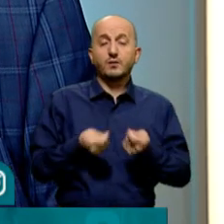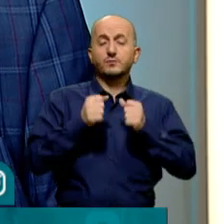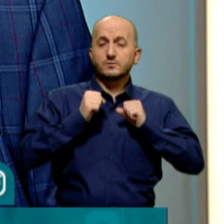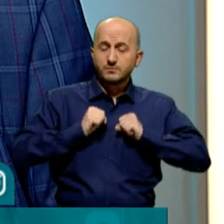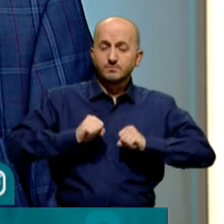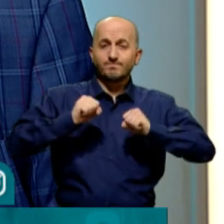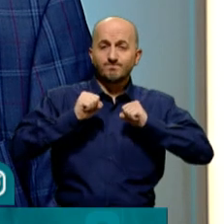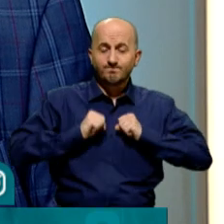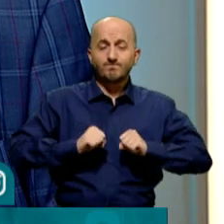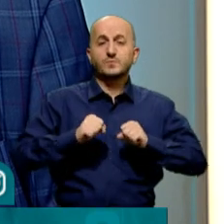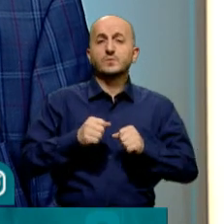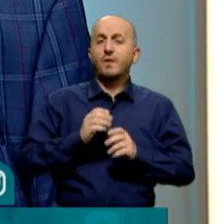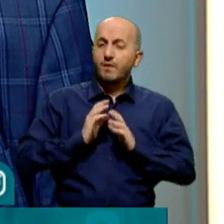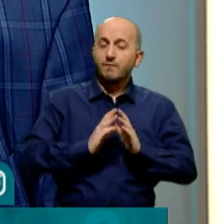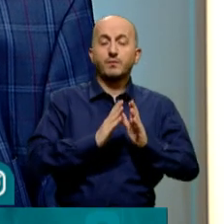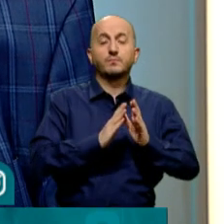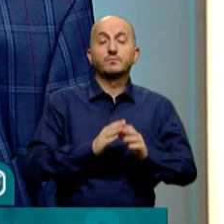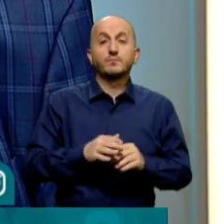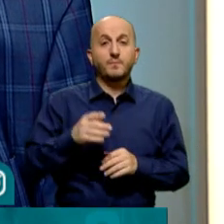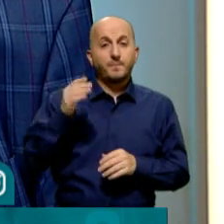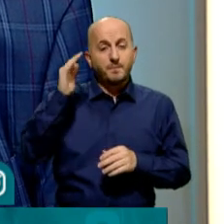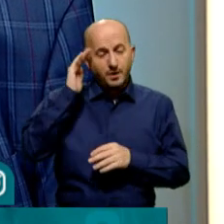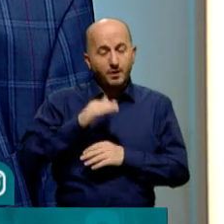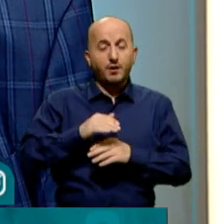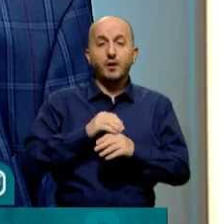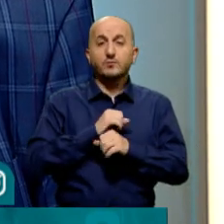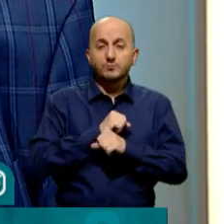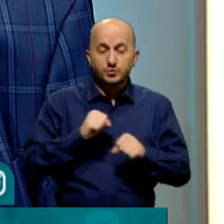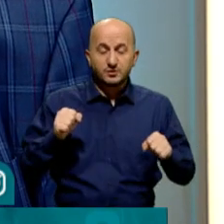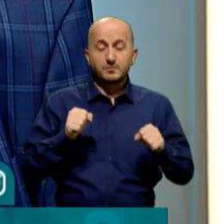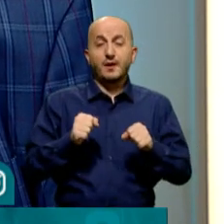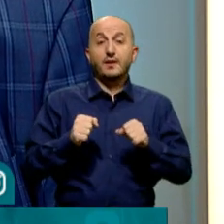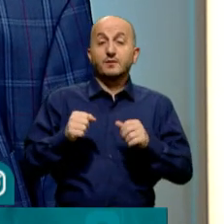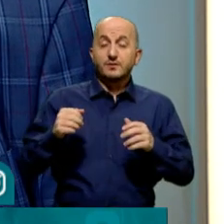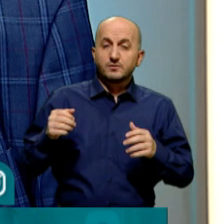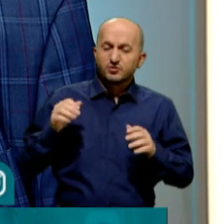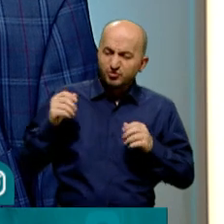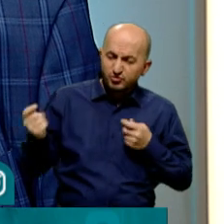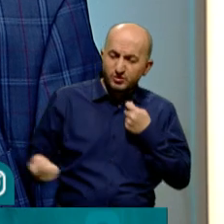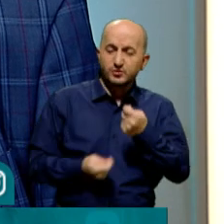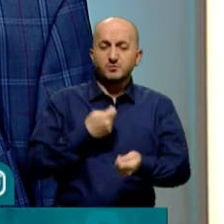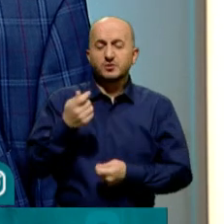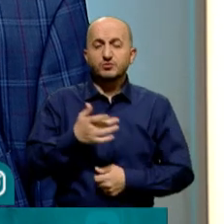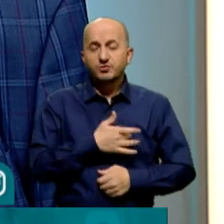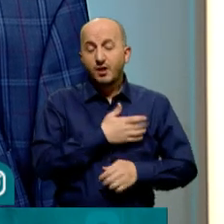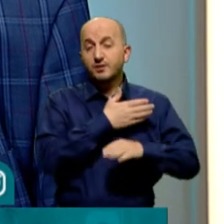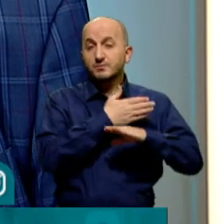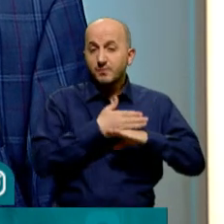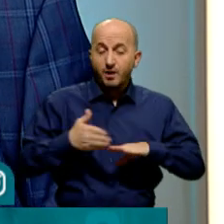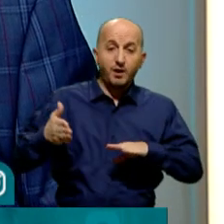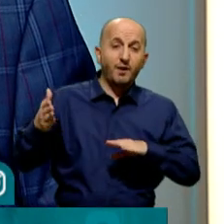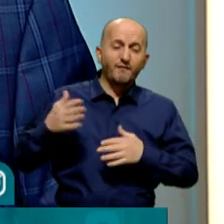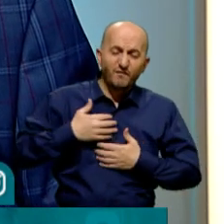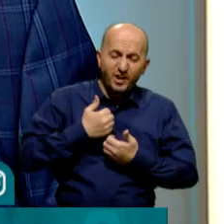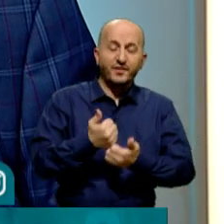azim, bu kadar sebat ve bu kadar bela, musibetlere sebat etmese, can, mal, ehil